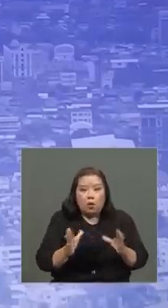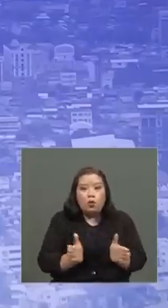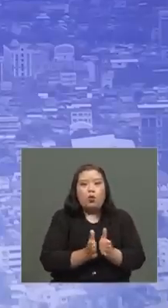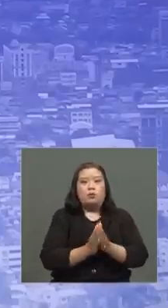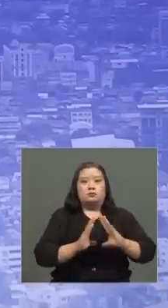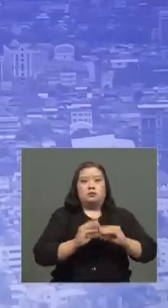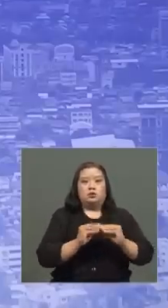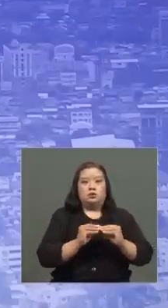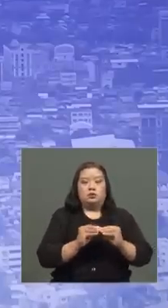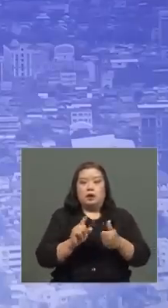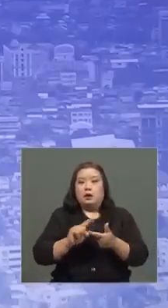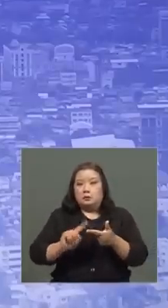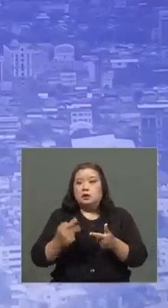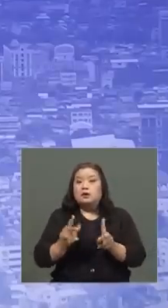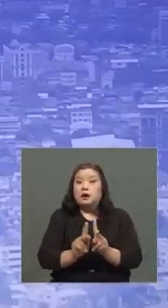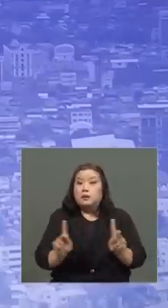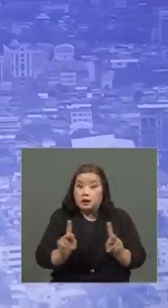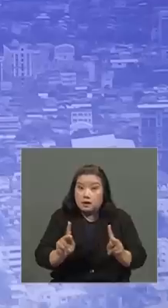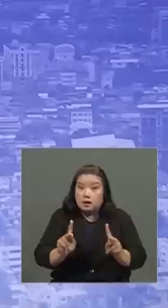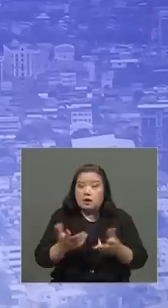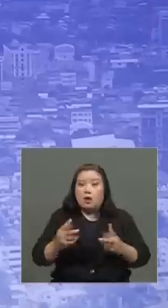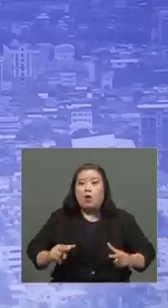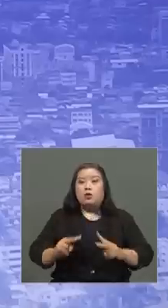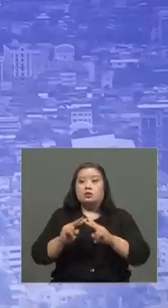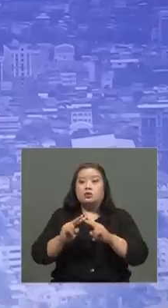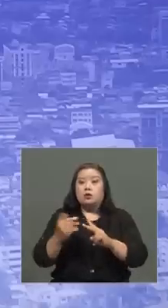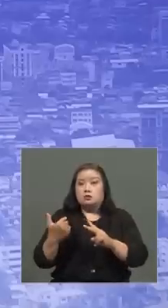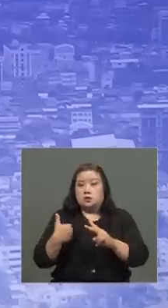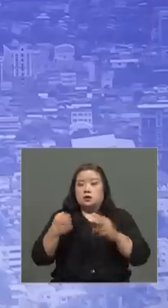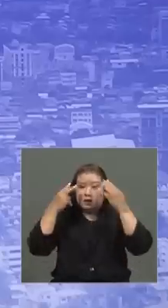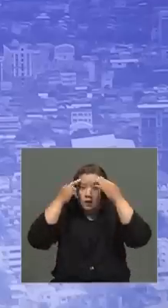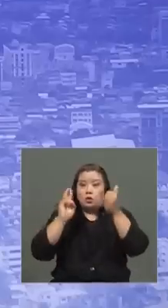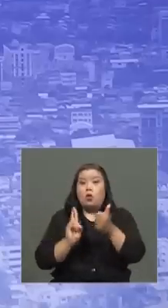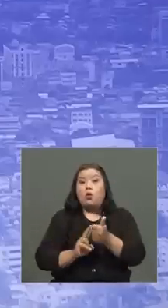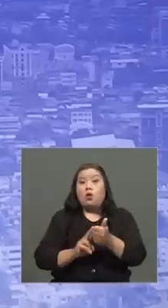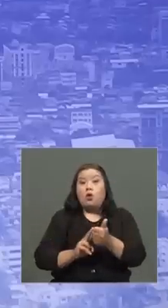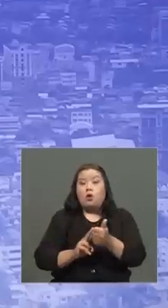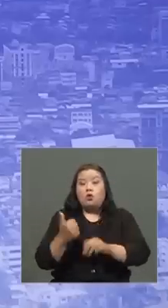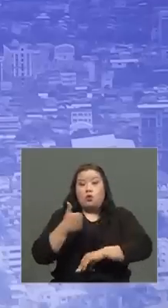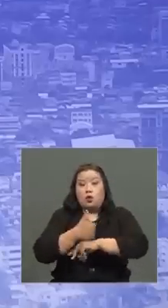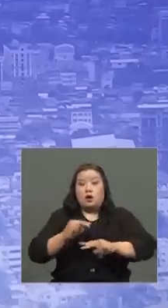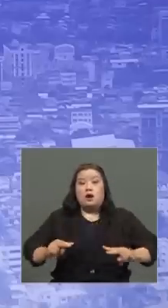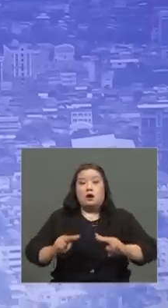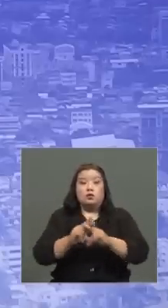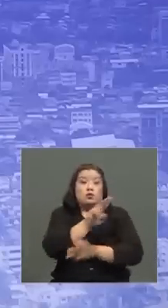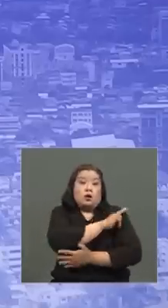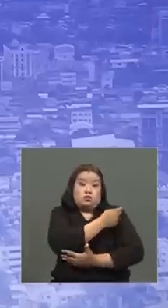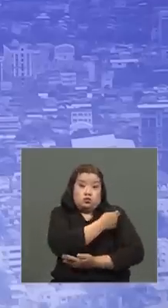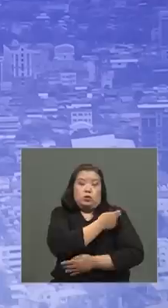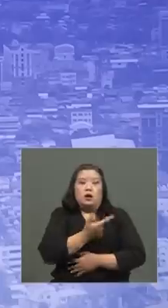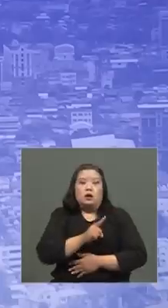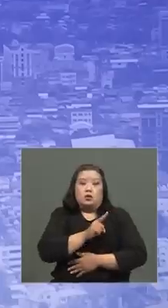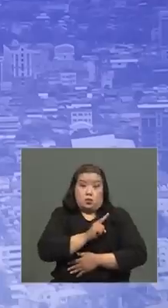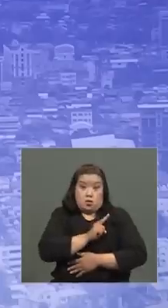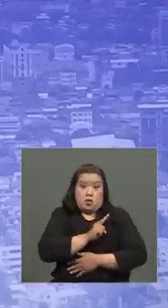เอ่อคณะกรรมการของทางกระทรวงที่นำโดยท่านรองนายกท่านตรีรติว่าการกระทรวงสาธารณสุขทั้งทีมชาติบริบูรณ์ก็